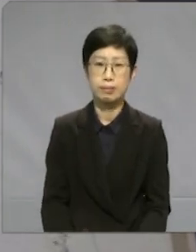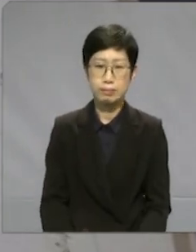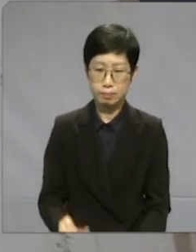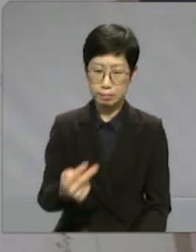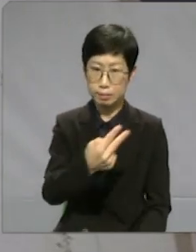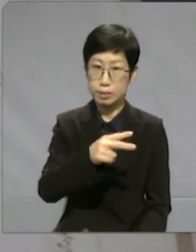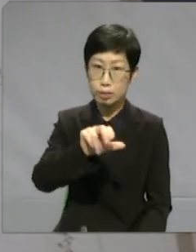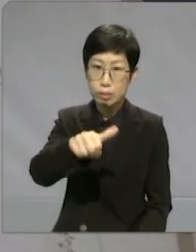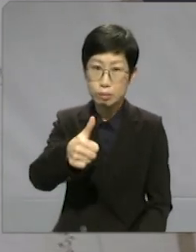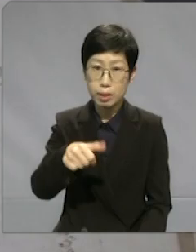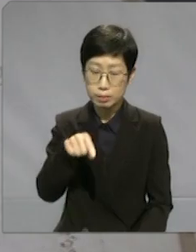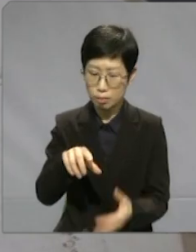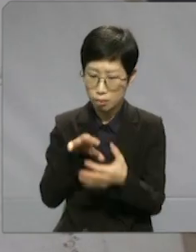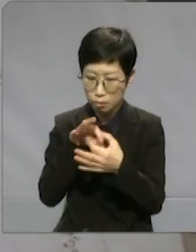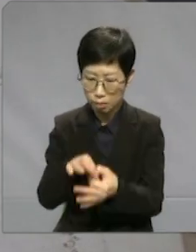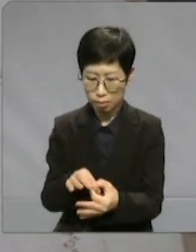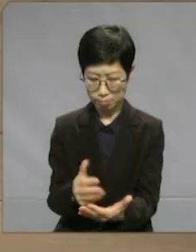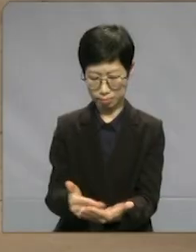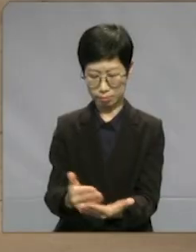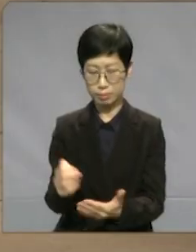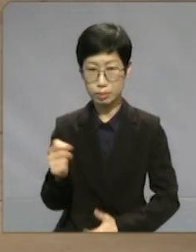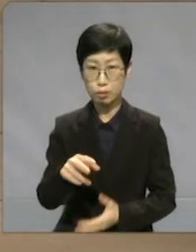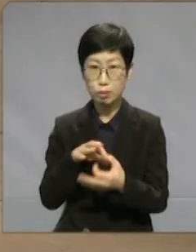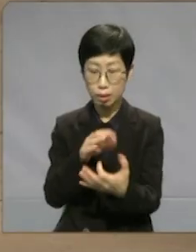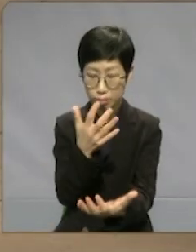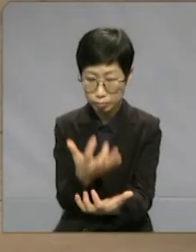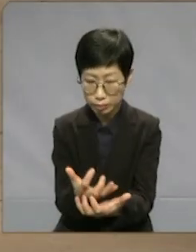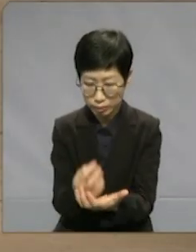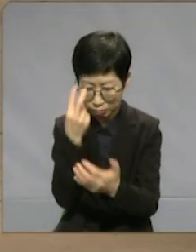porque 피스드